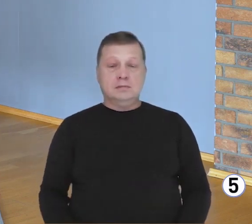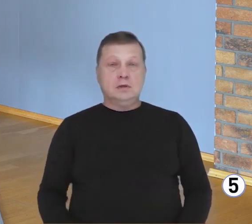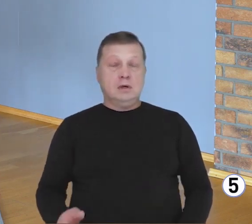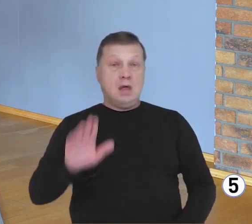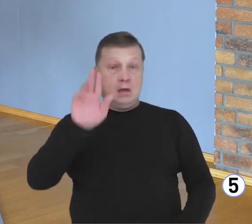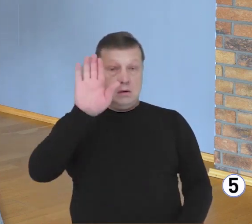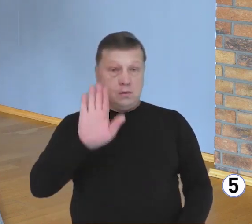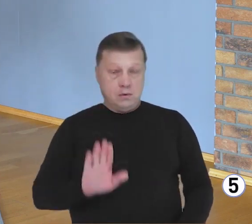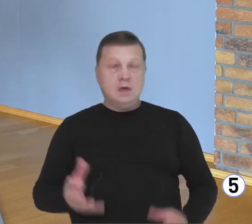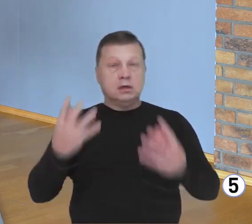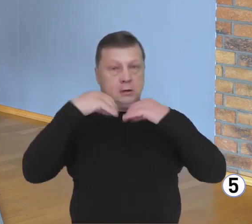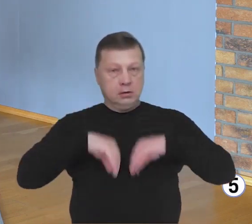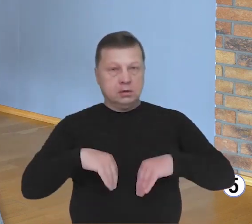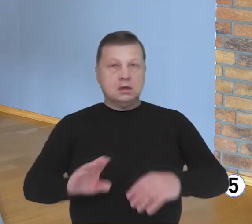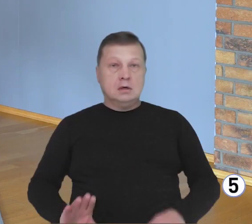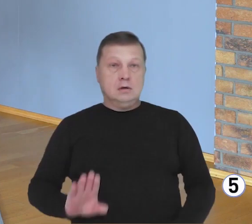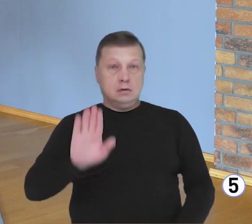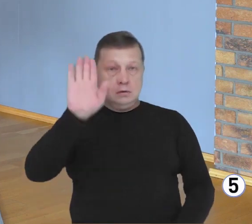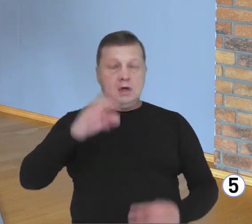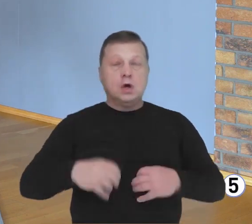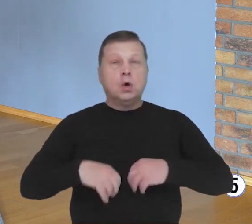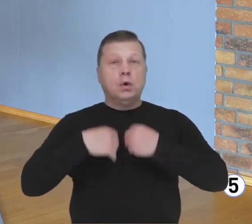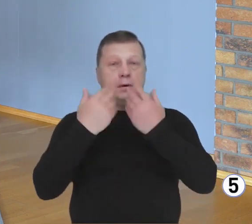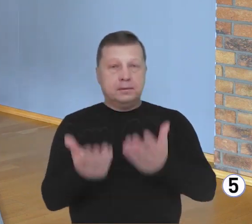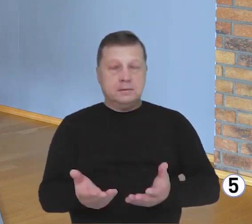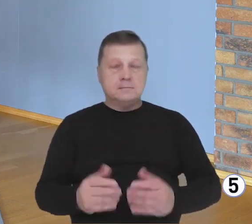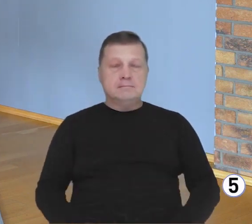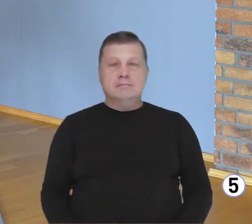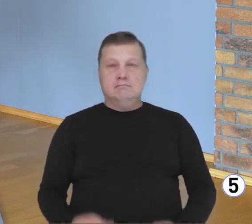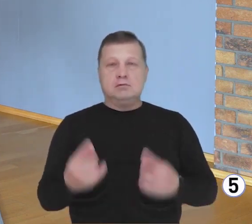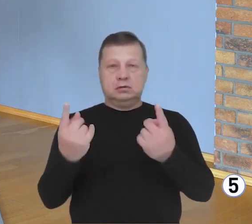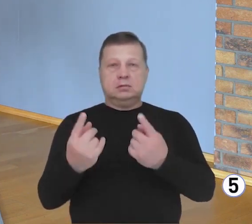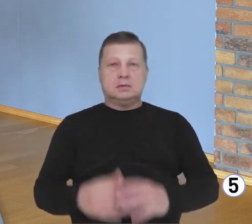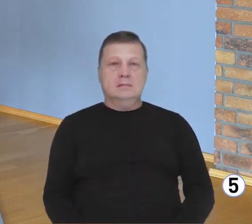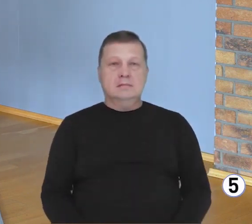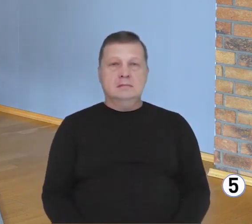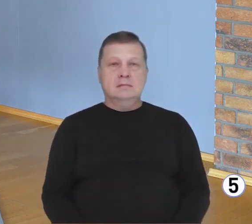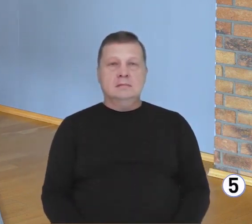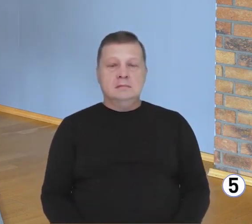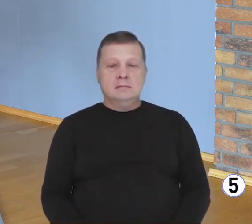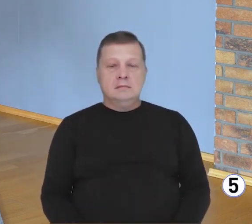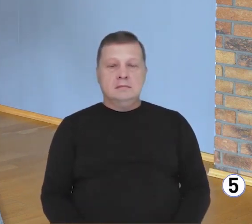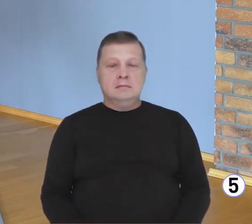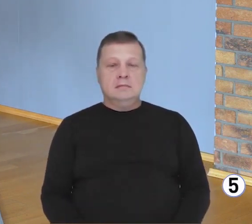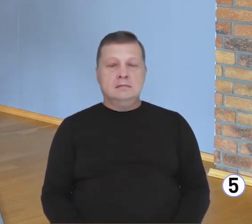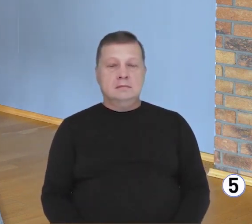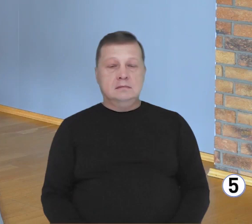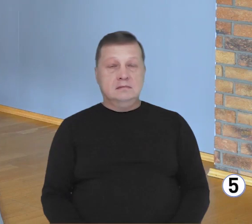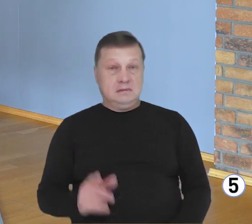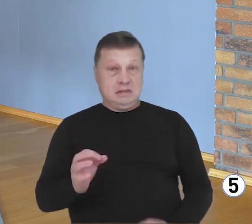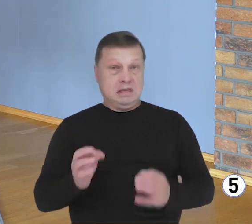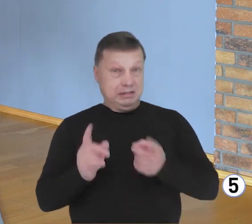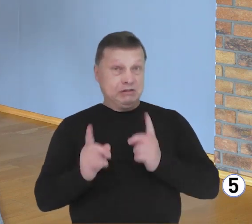Dobrze. Wdech, góra, wydech. Wdech, wydech. Świetnie. Teraz